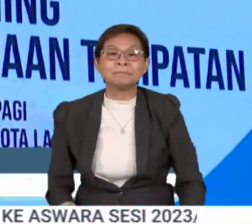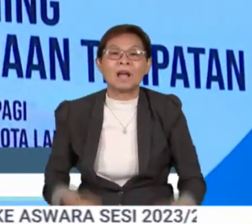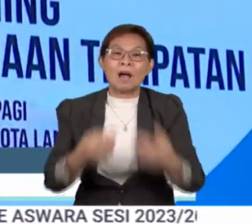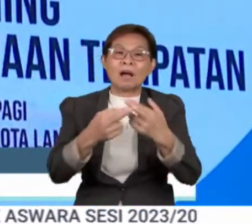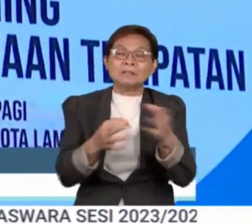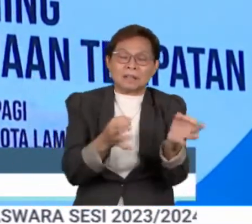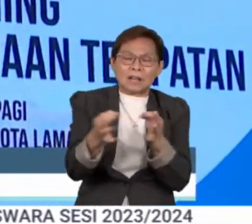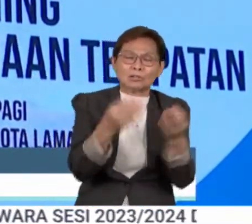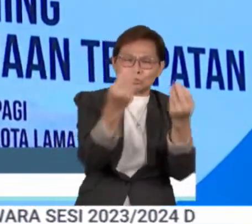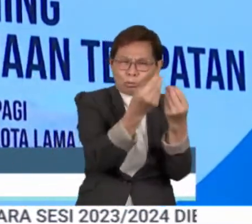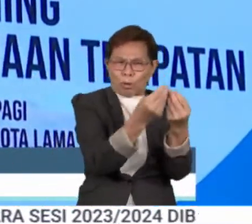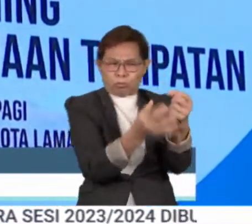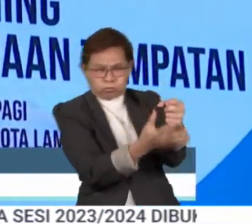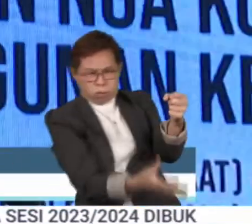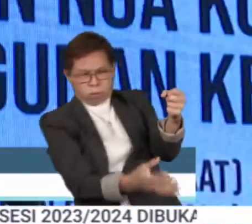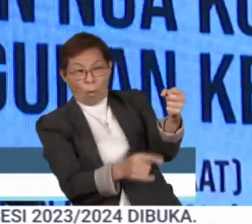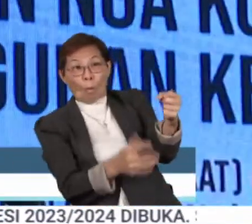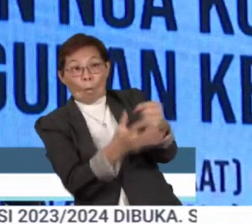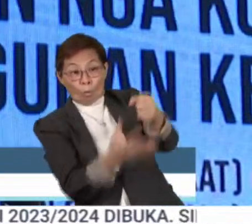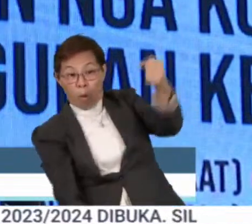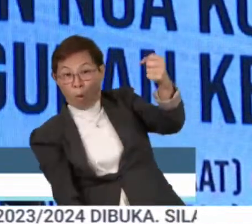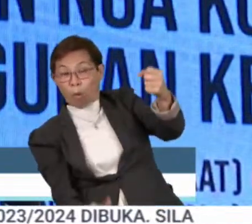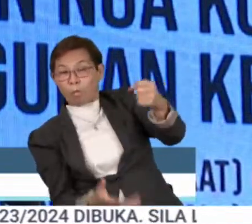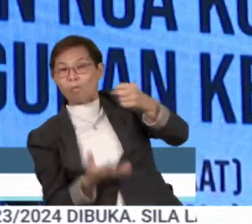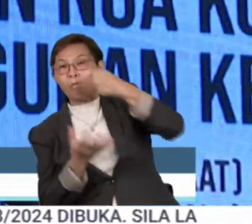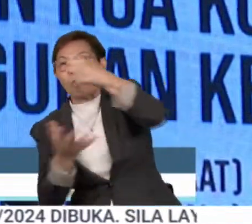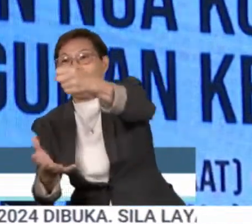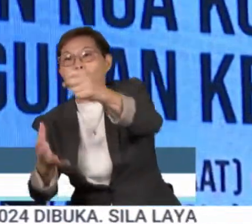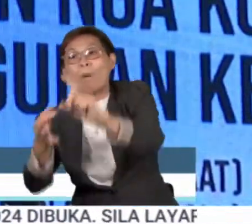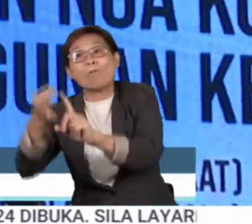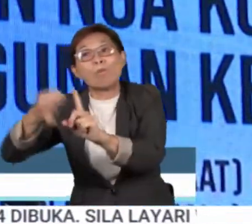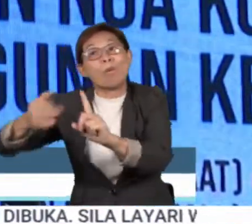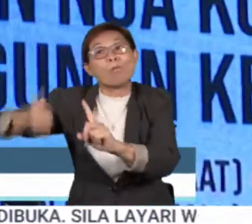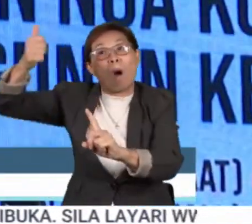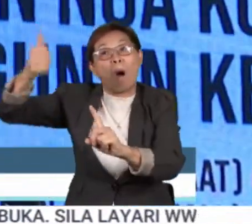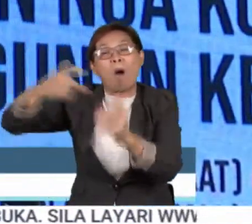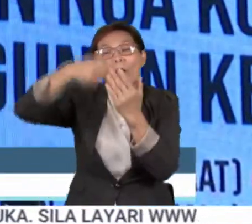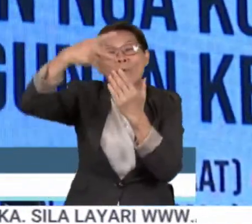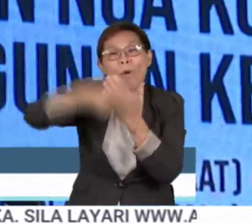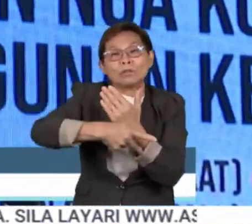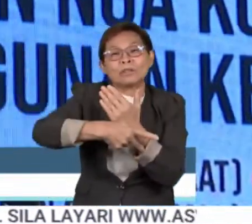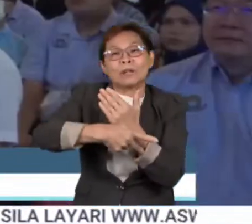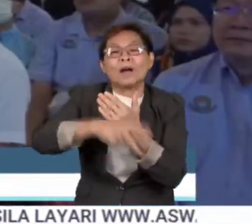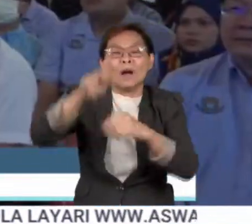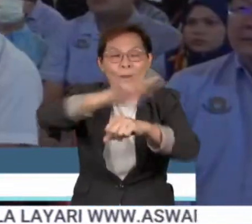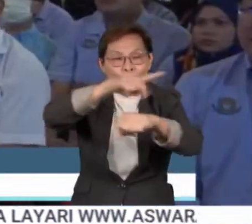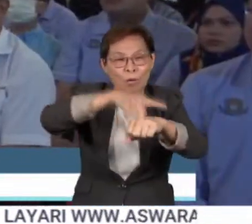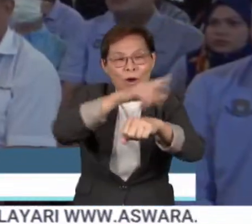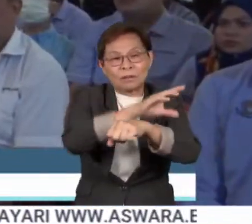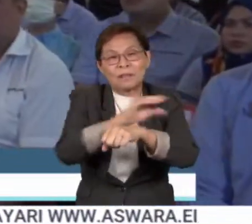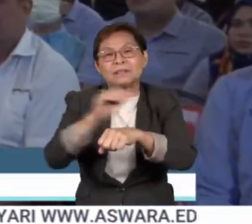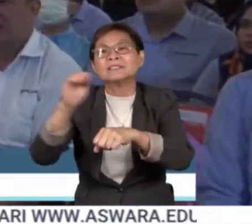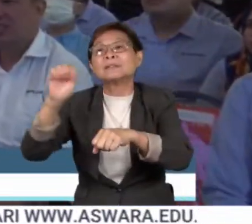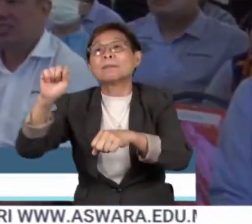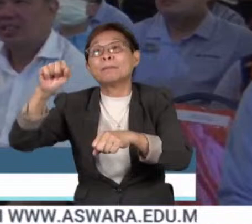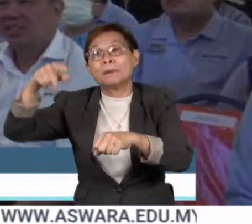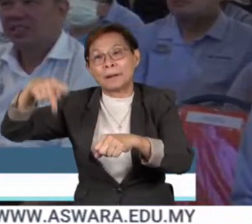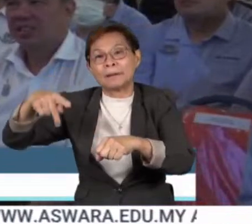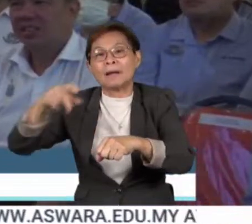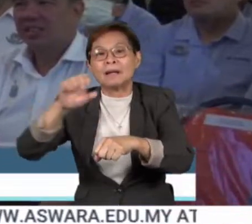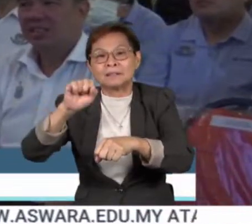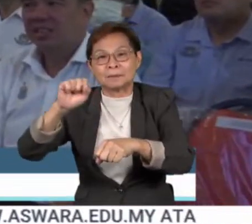Jelas beliau, jumlah berkenaan merupakan yang terbesar pernah diberikan kepada Pulau Pinang melibatkan projek di bahagian pulau dan seberang perai.